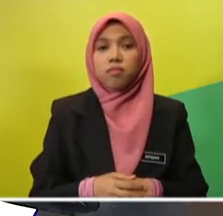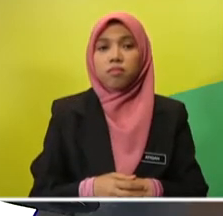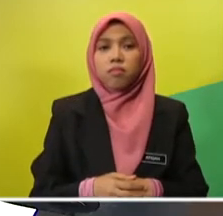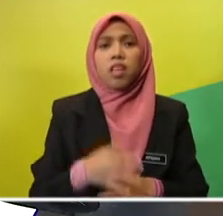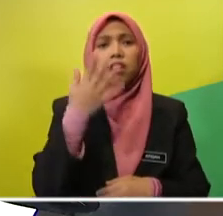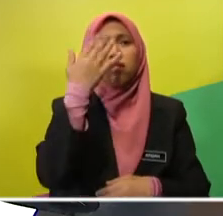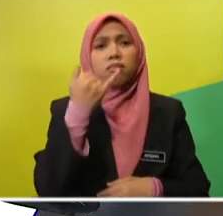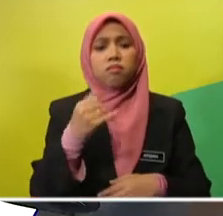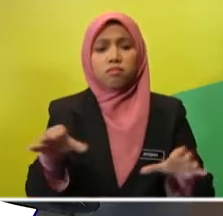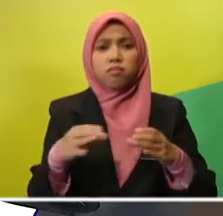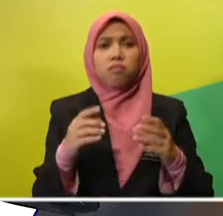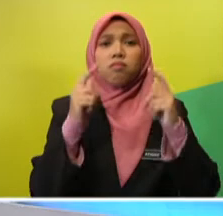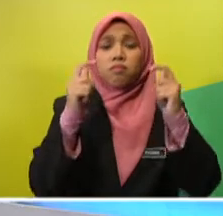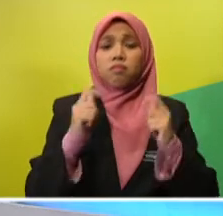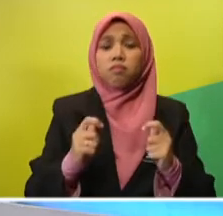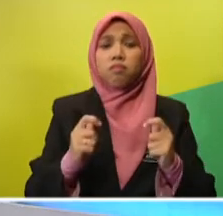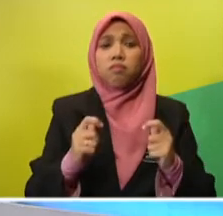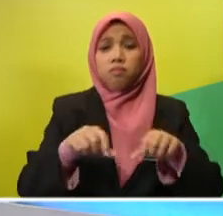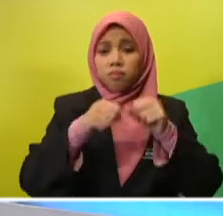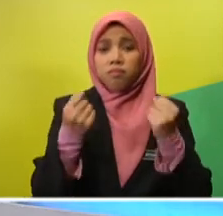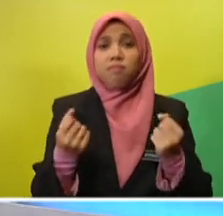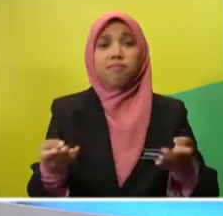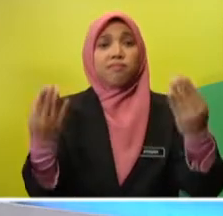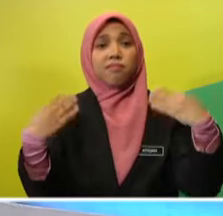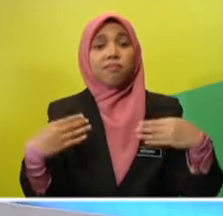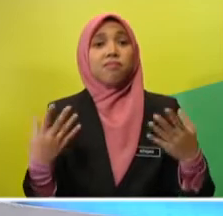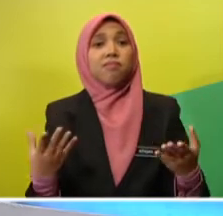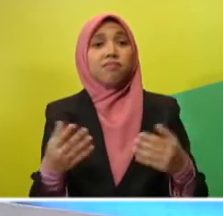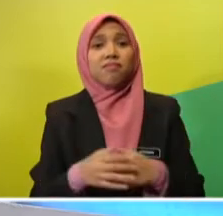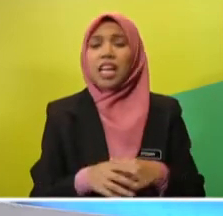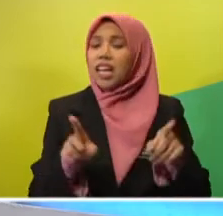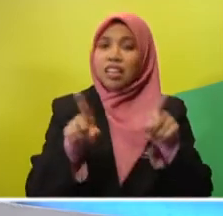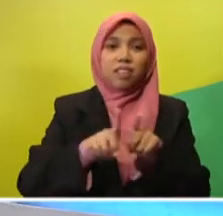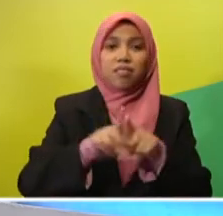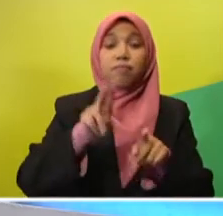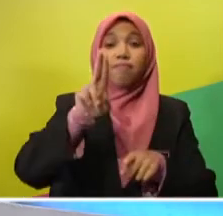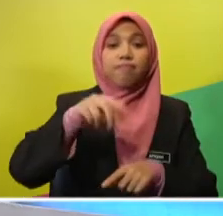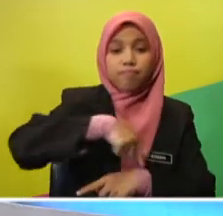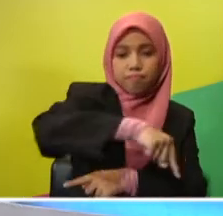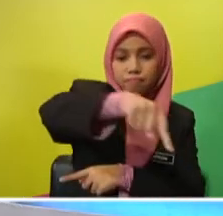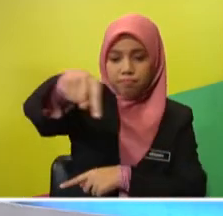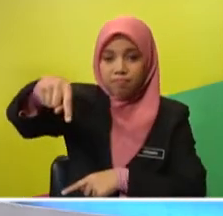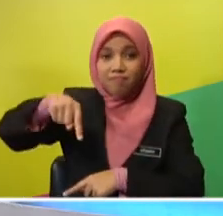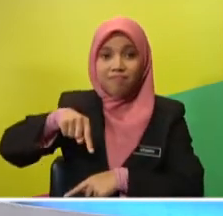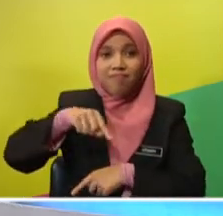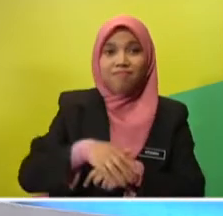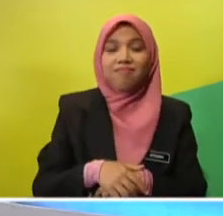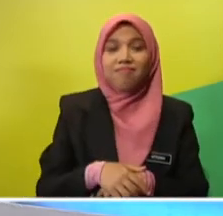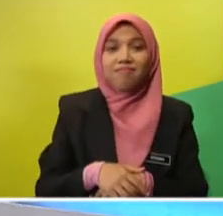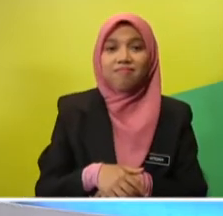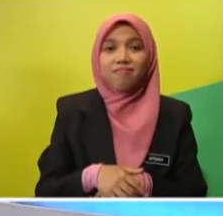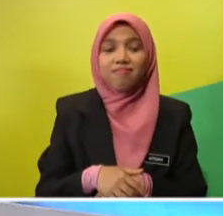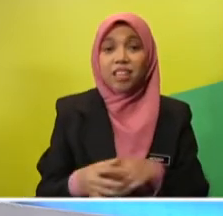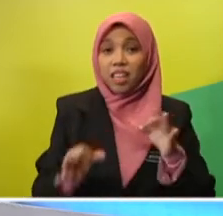teknik patah balik? Patah balik ni konon-konon dia macam U-turn lah kan cikgu kan? Betul. Kalau dalam kita orang biasa